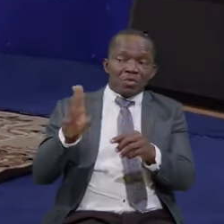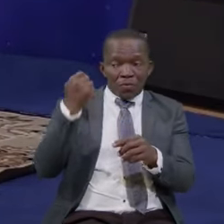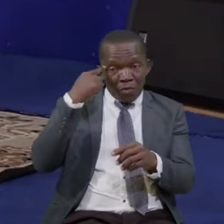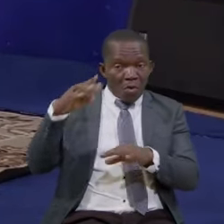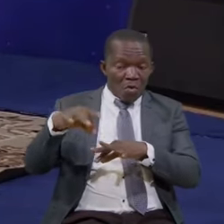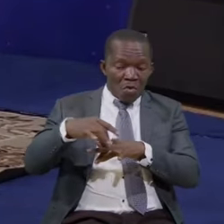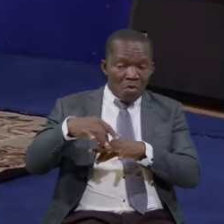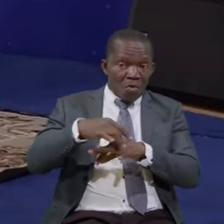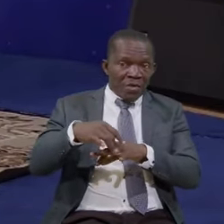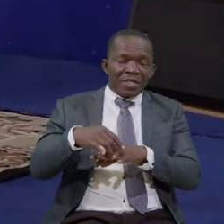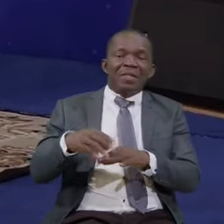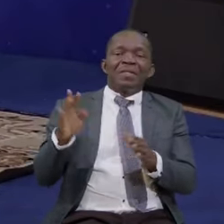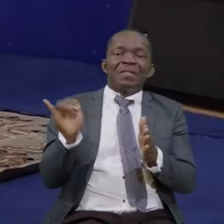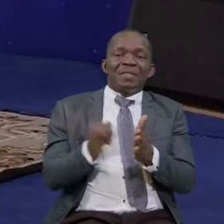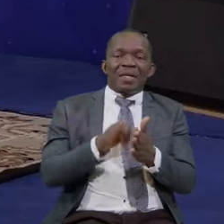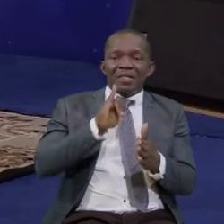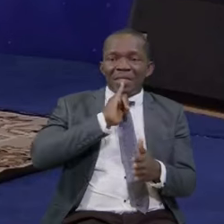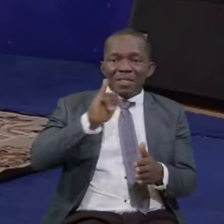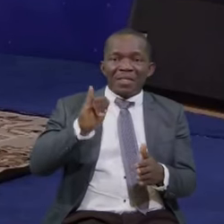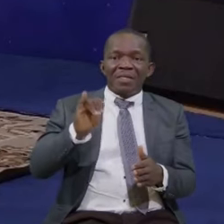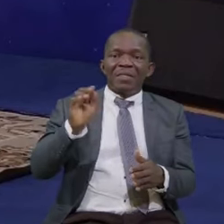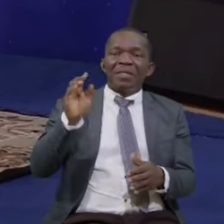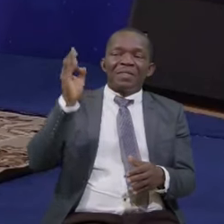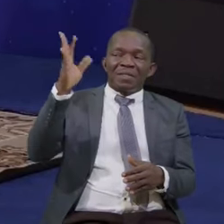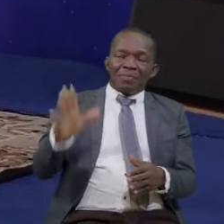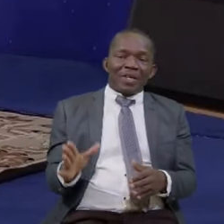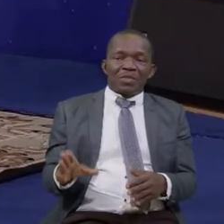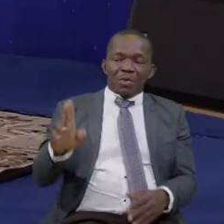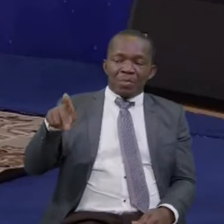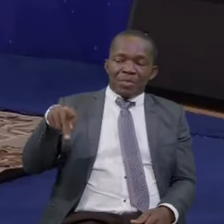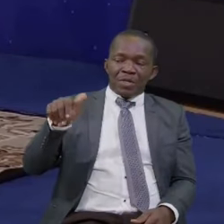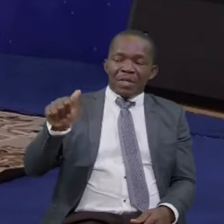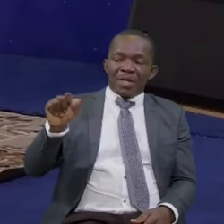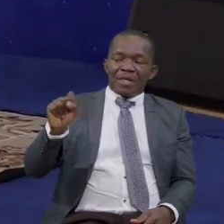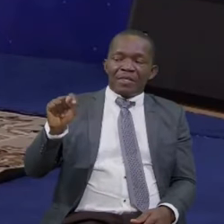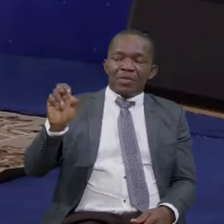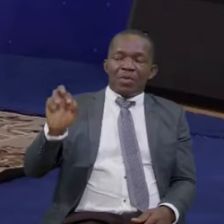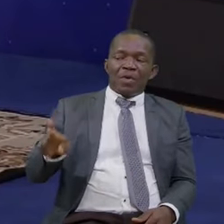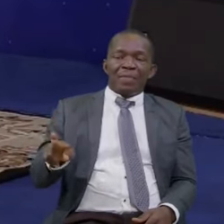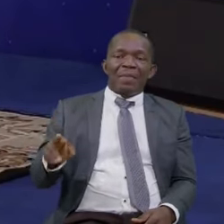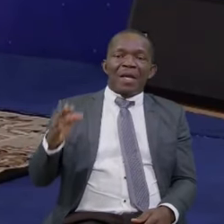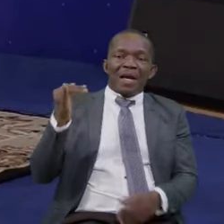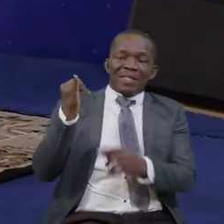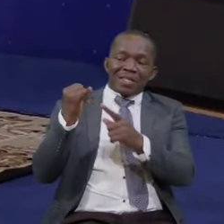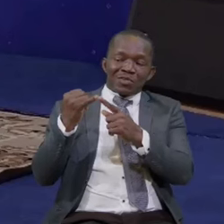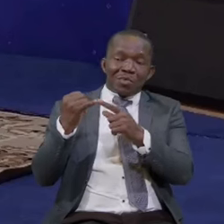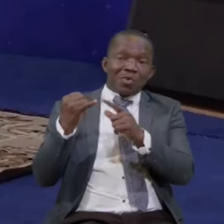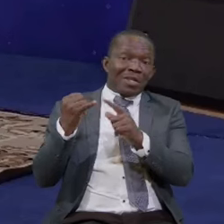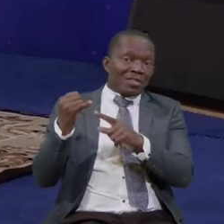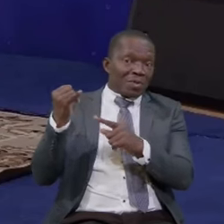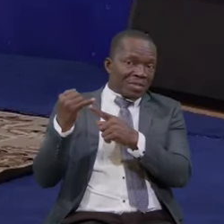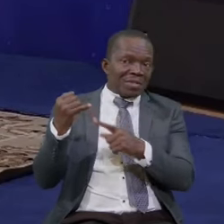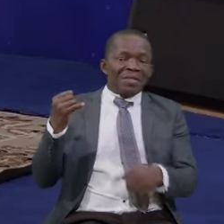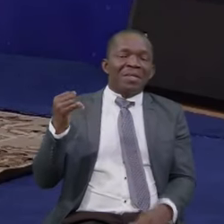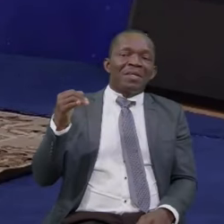la plupart des gens mettent le bague c'est le passeur l'enseignant d'amour et le dernier le plus petit que vous utilisez pour